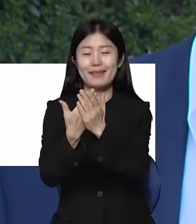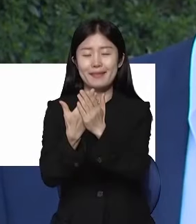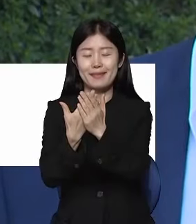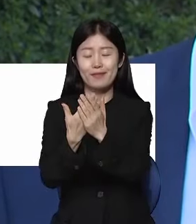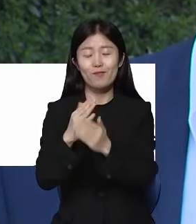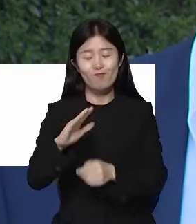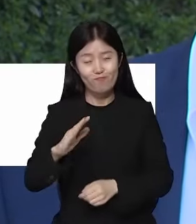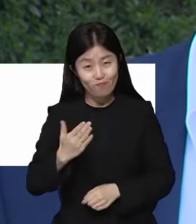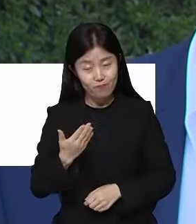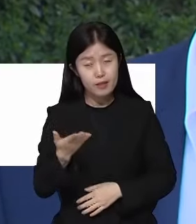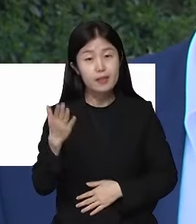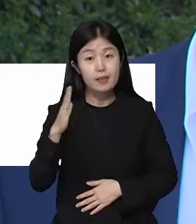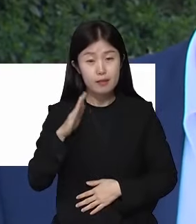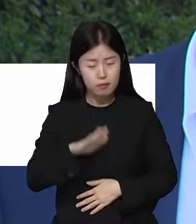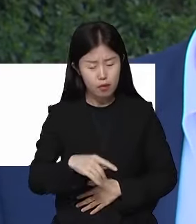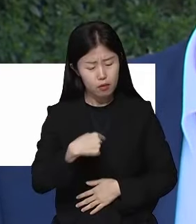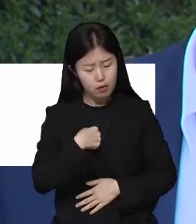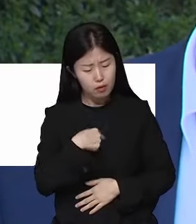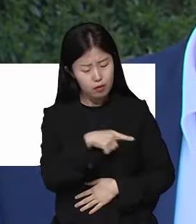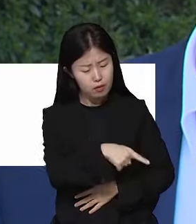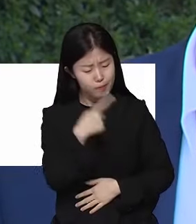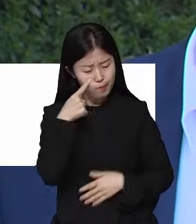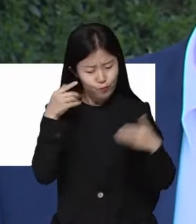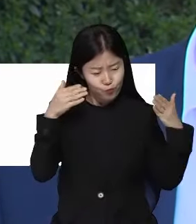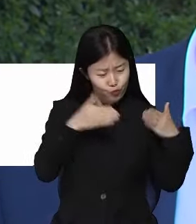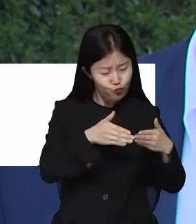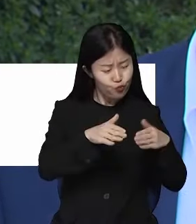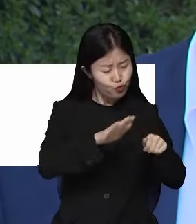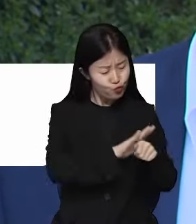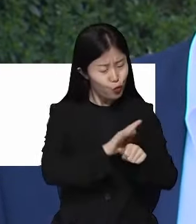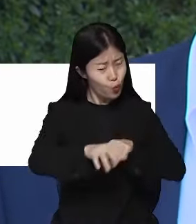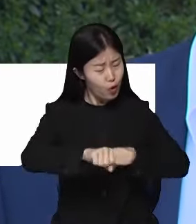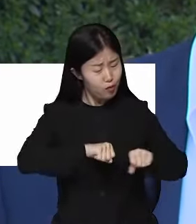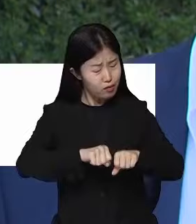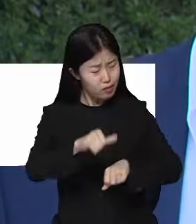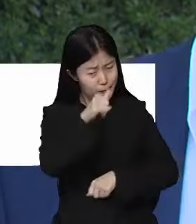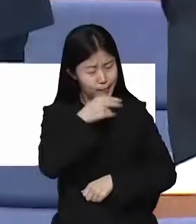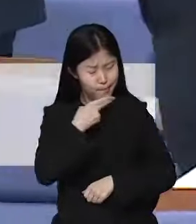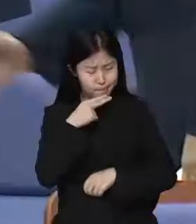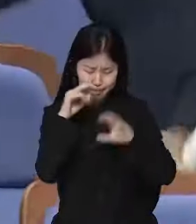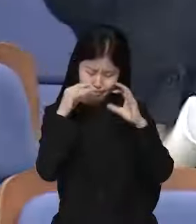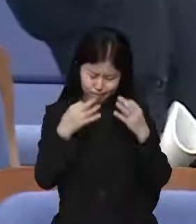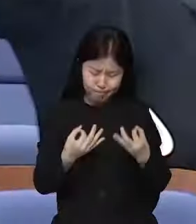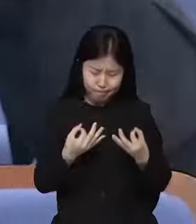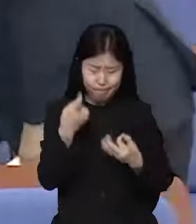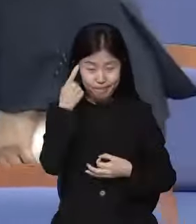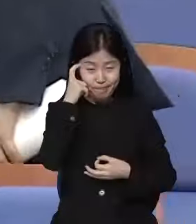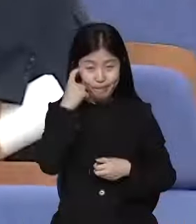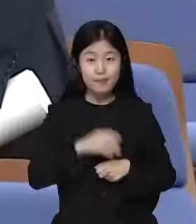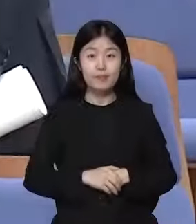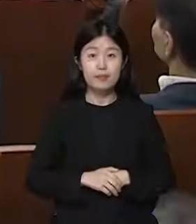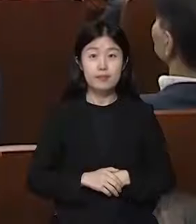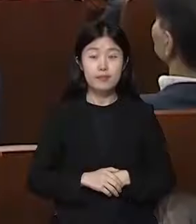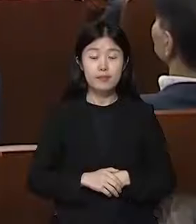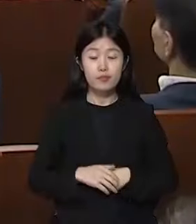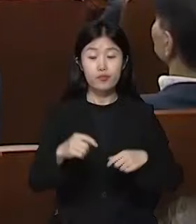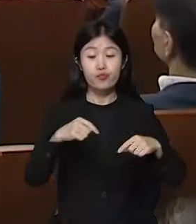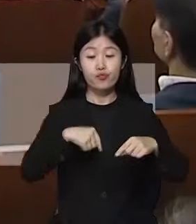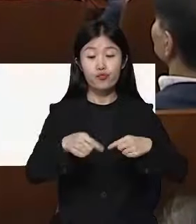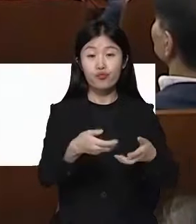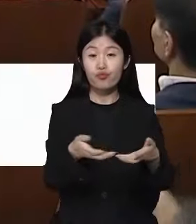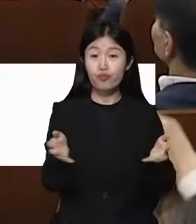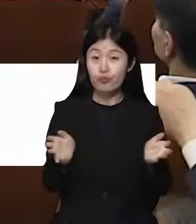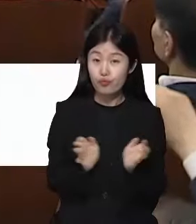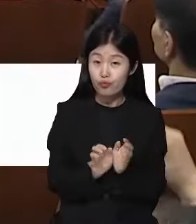우리가 그동안 책임져 왔었나 그런 것을 생각해 보는 것 같고요. 정책에서도 호남 소외는 극명하게